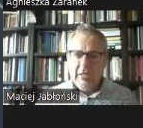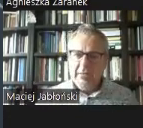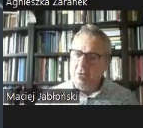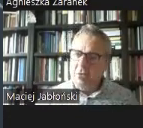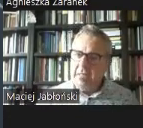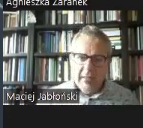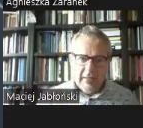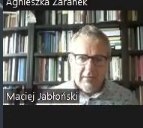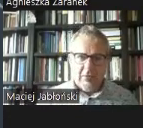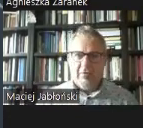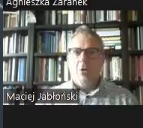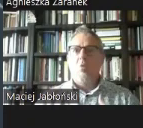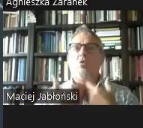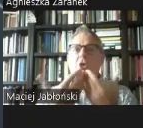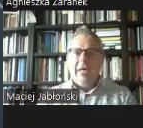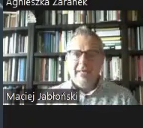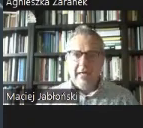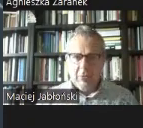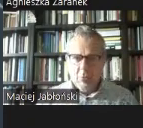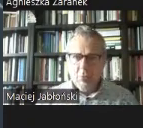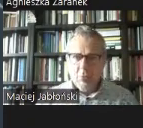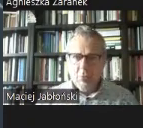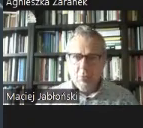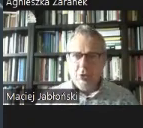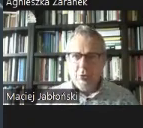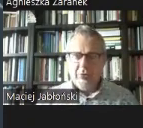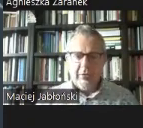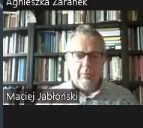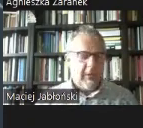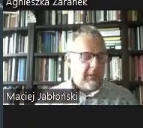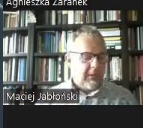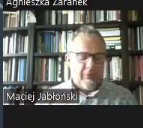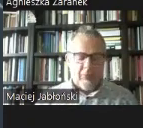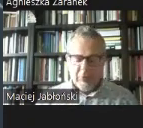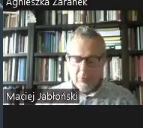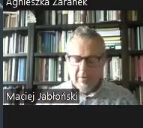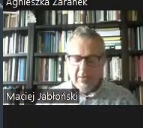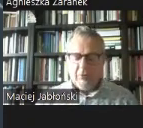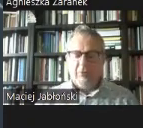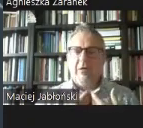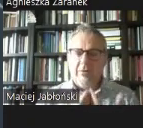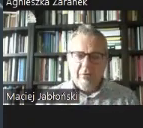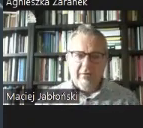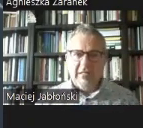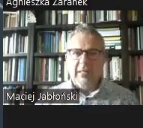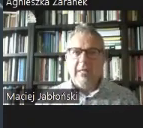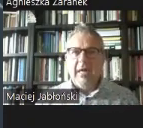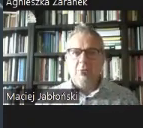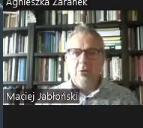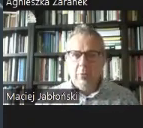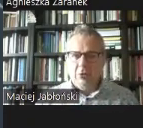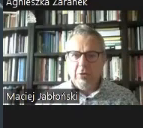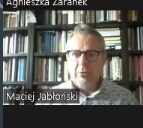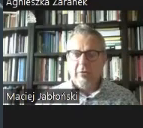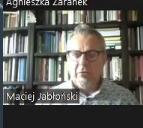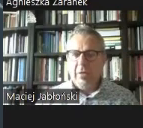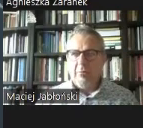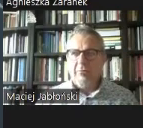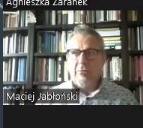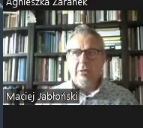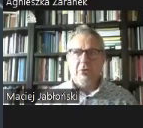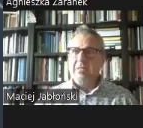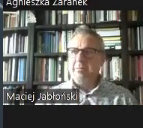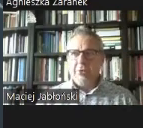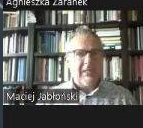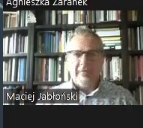kontekście zarządzania kryzysowego, uczenia uczniów w tym funkcjonowaniu, zaspokajaniu tych potrzeb, które są jakby